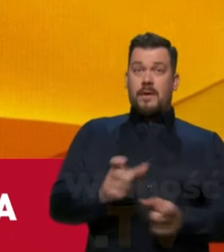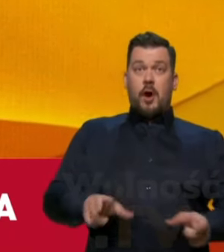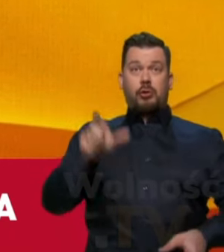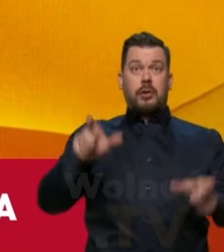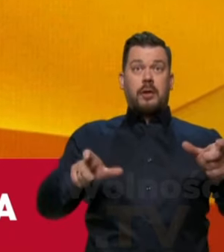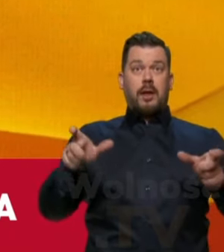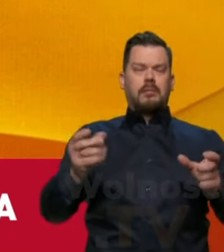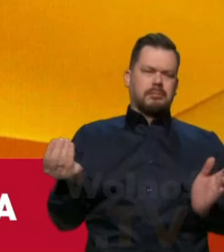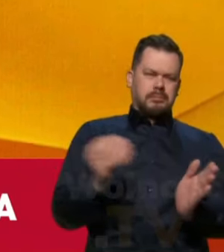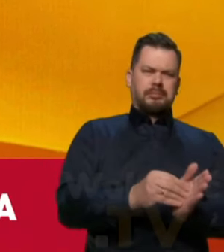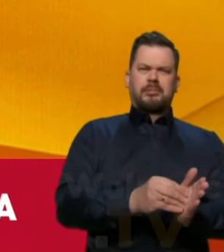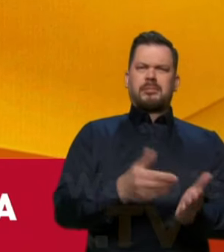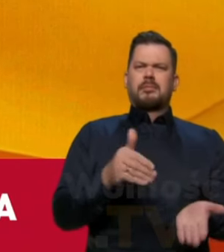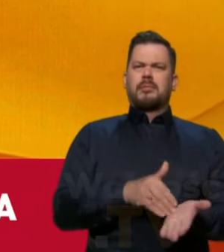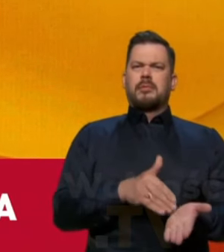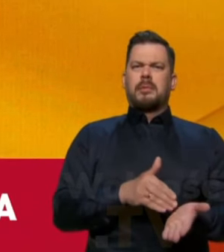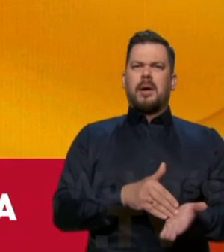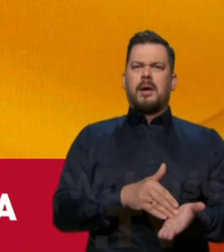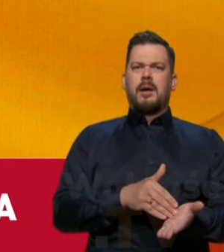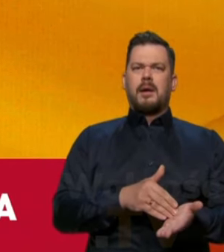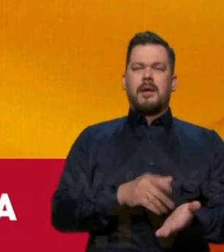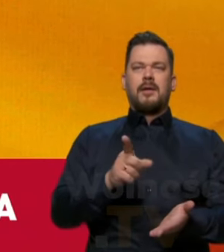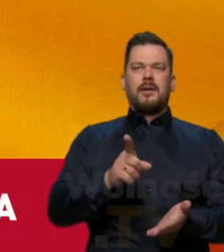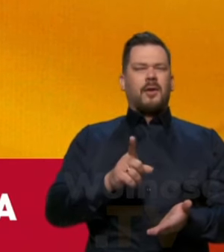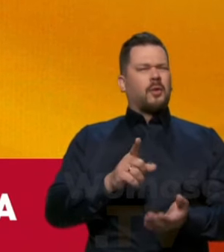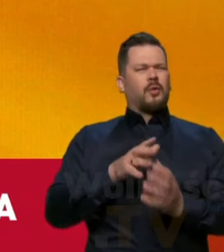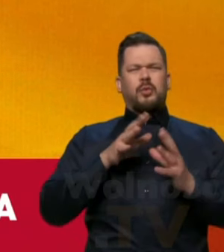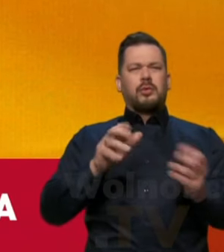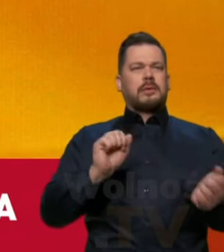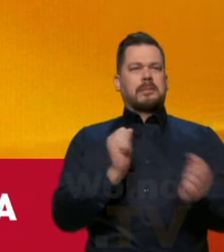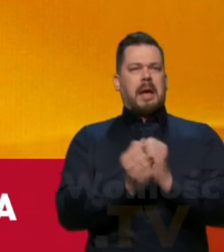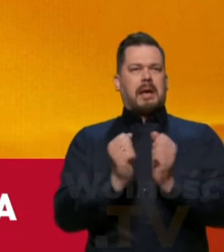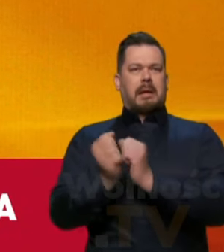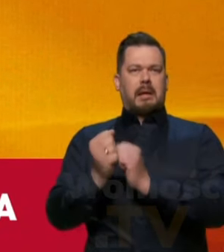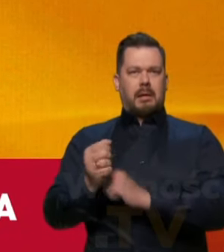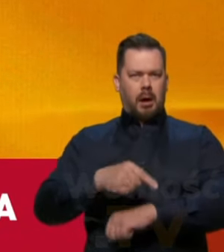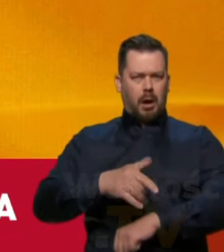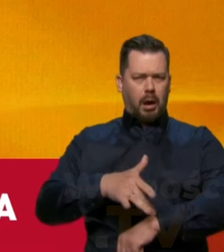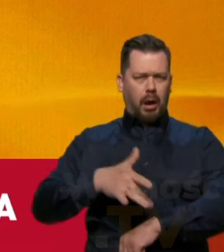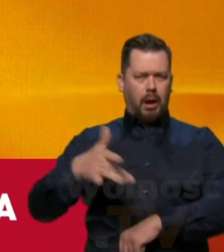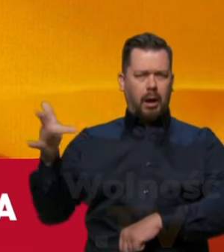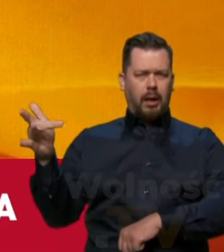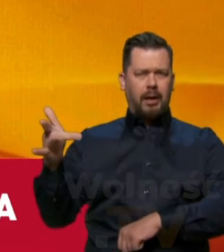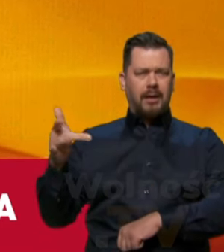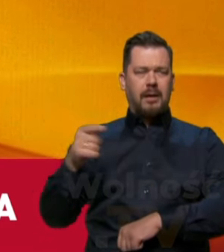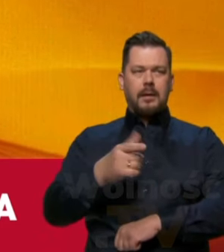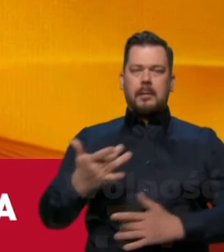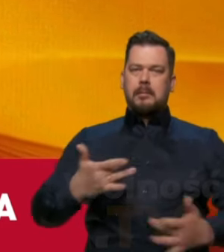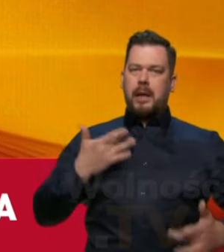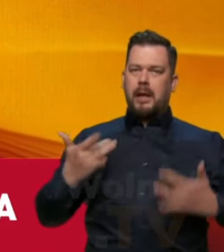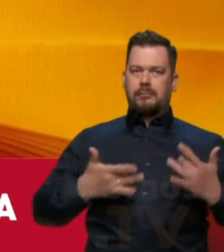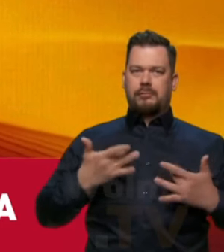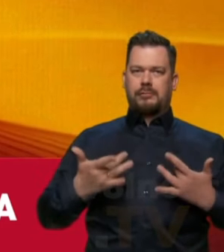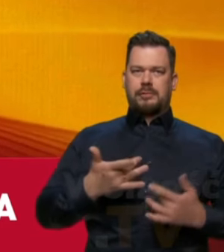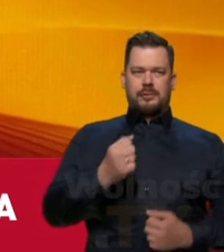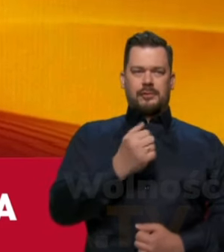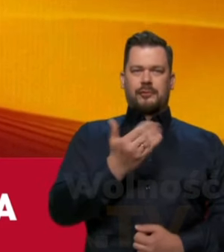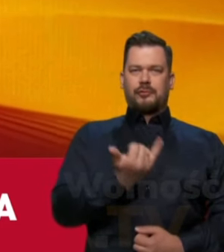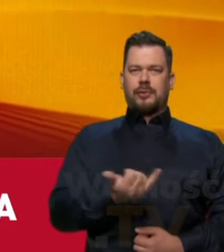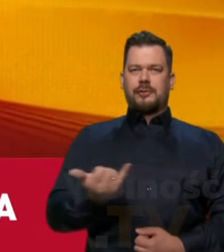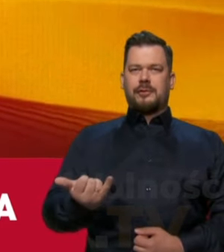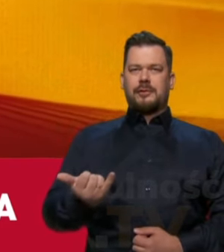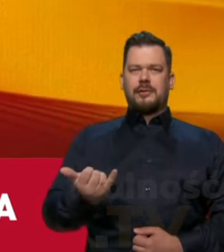teraz ich tam brakuje. Będziemy walczyć ze wielozmianowością po to, aby to wszystko, co tak męczy dzieci w Warszawie,